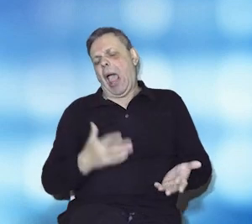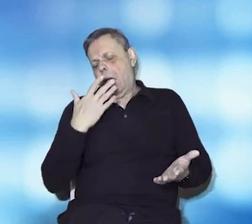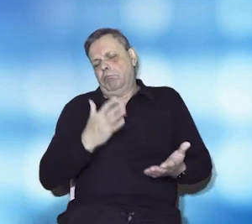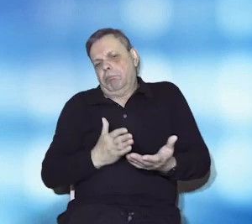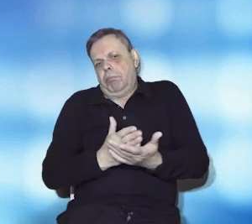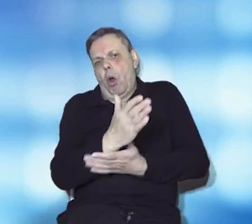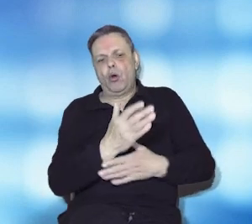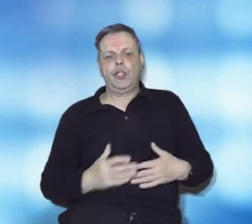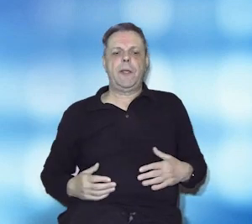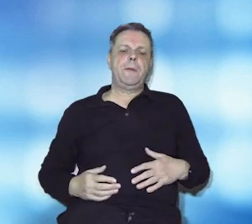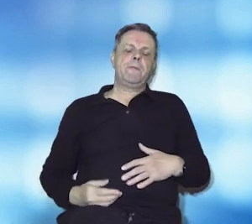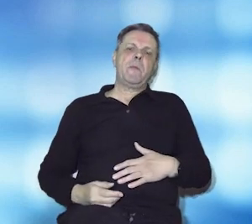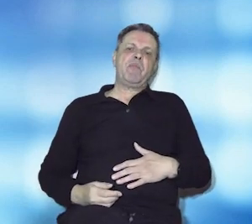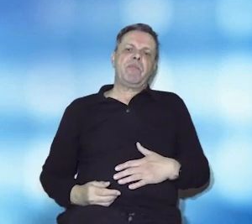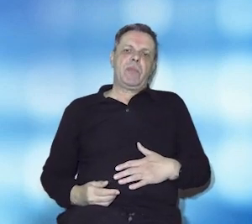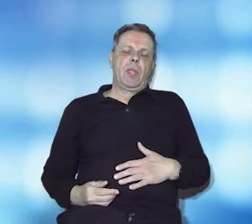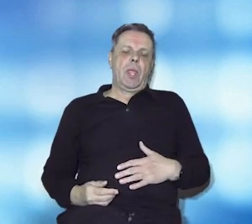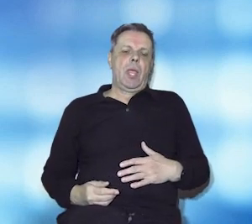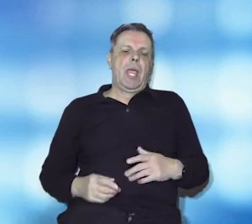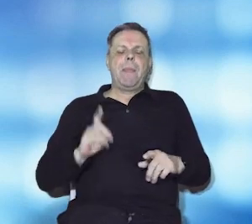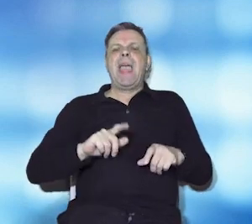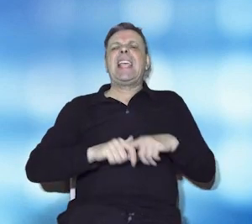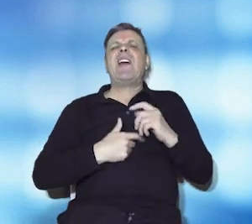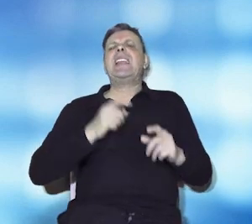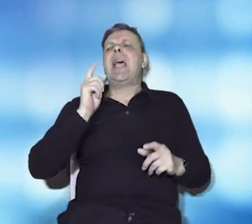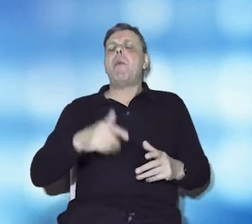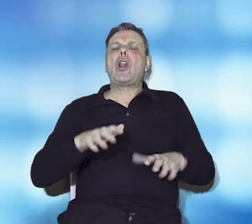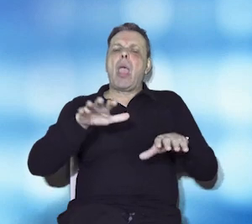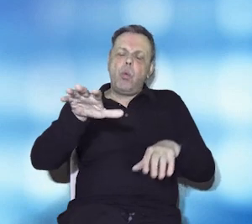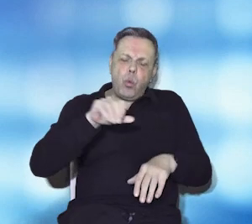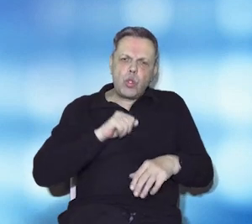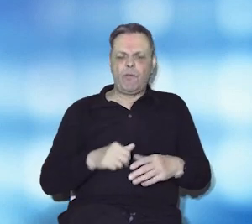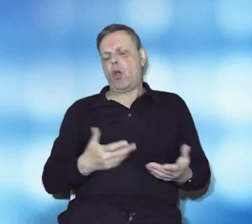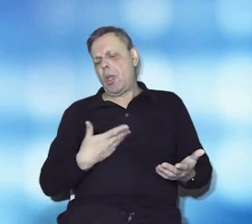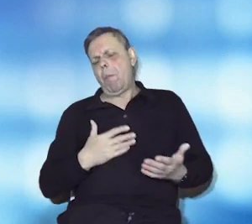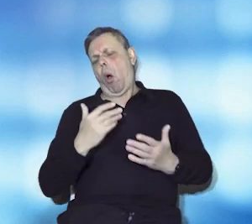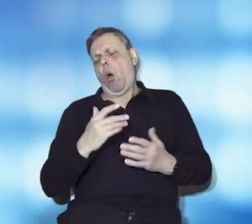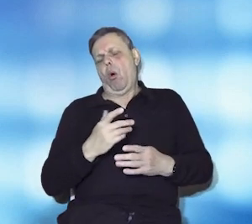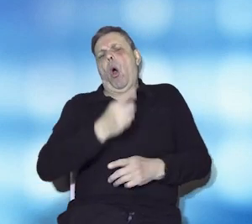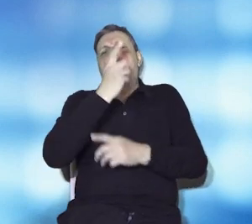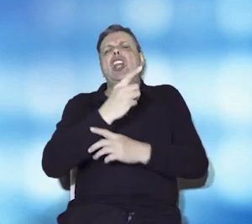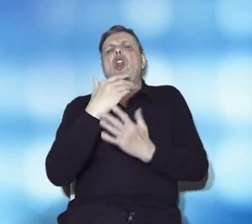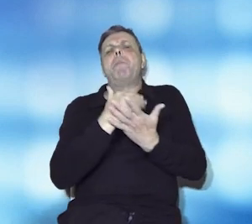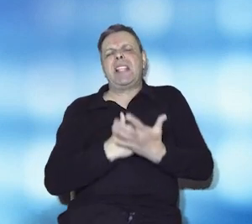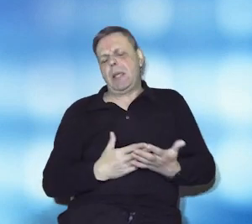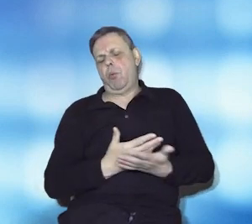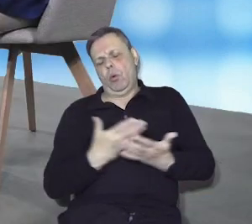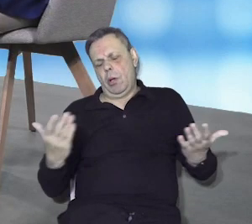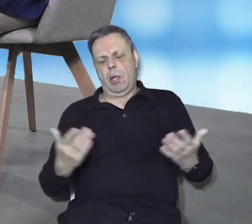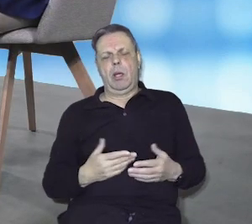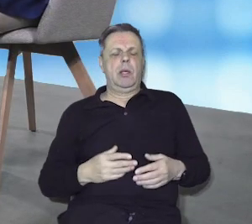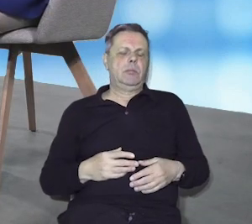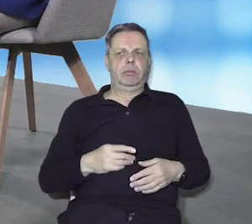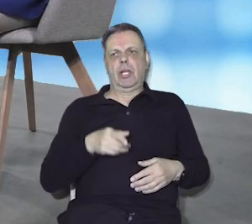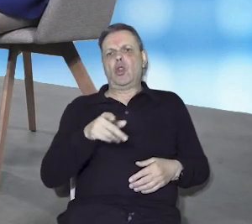to oni kažu, kurikulumu, neke stvari se moraju usvojiti točno po određenom principu, znači nema nije to... izmicanja,